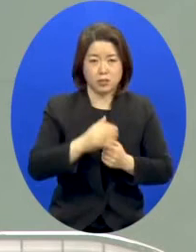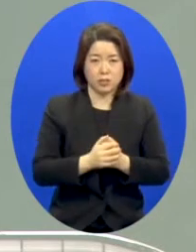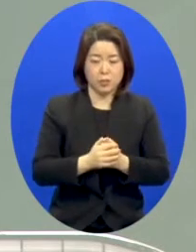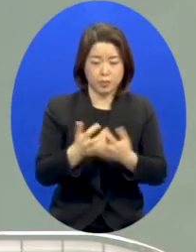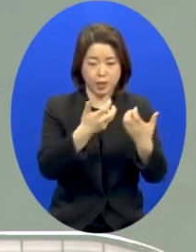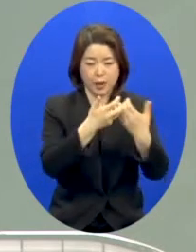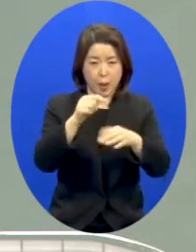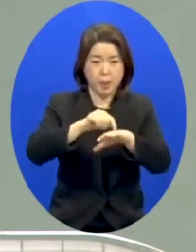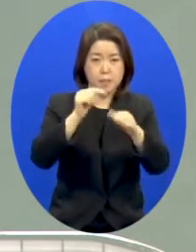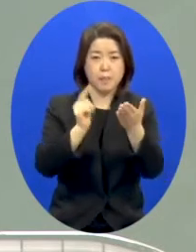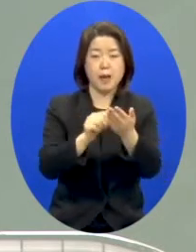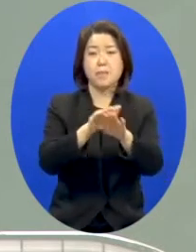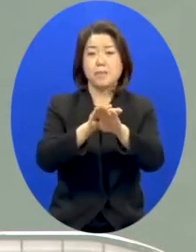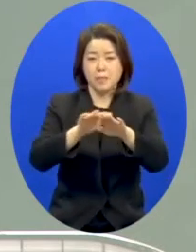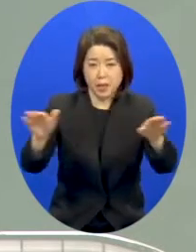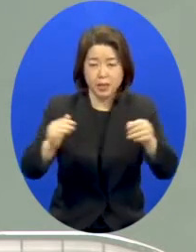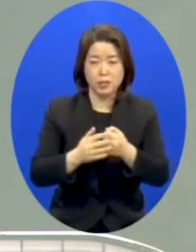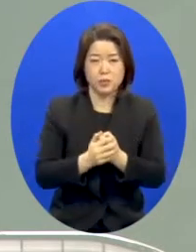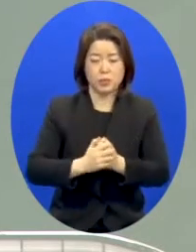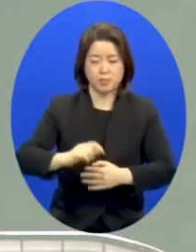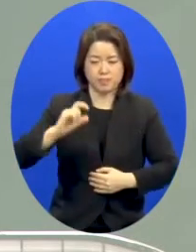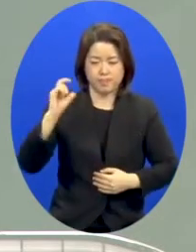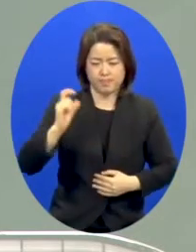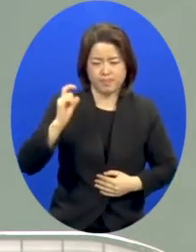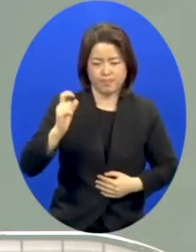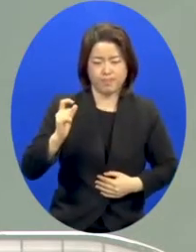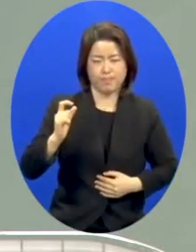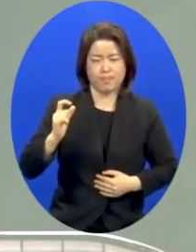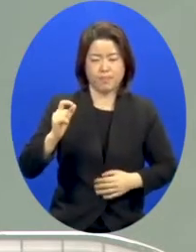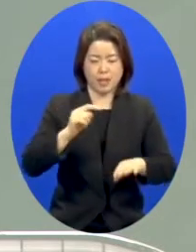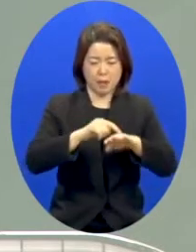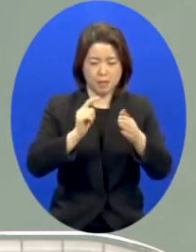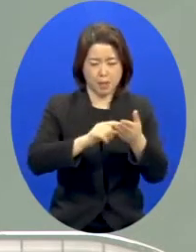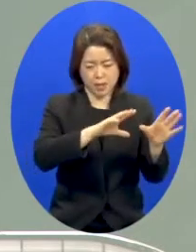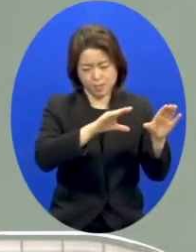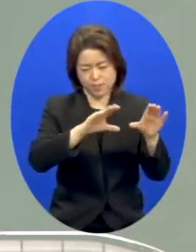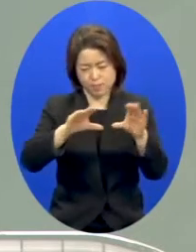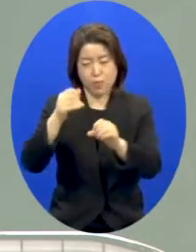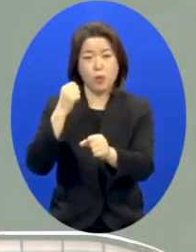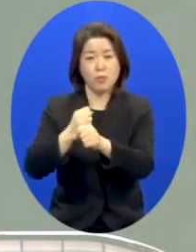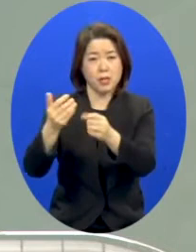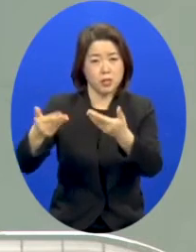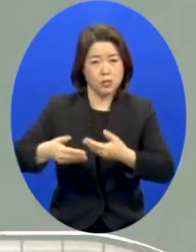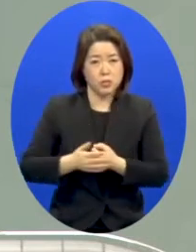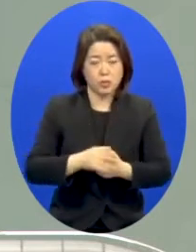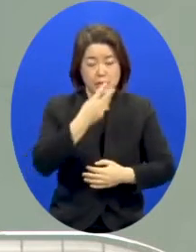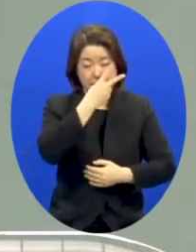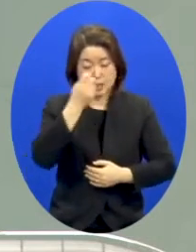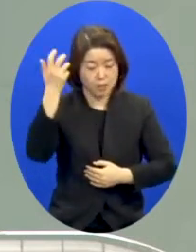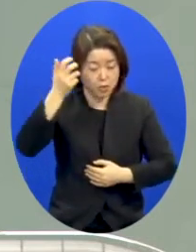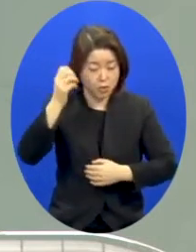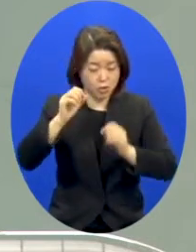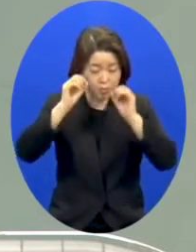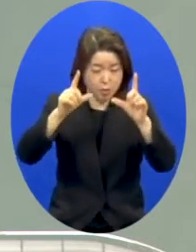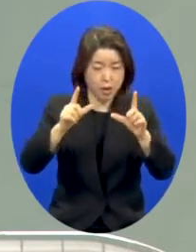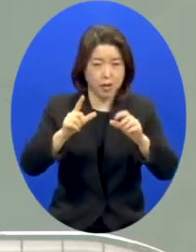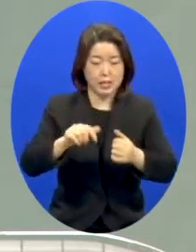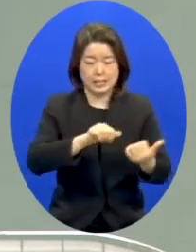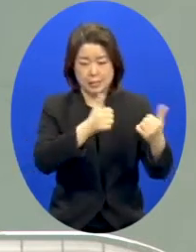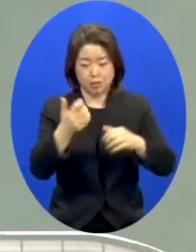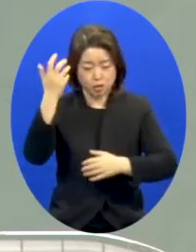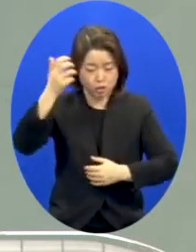녹이고 딱딱하게 굳은 마음을 다 부드럽게 만든 잠든 영혼을 일깨우고 죽은 영혼을 살리는 역사가